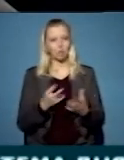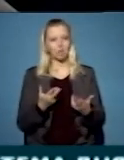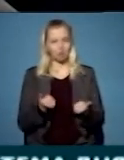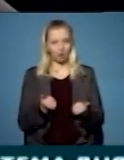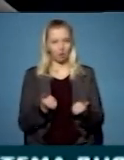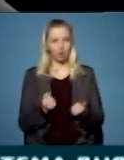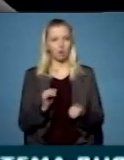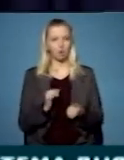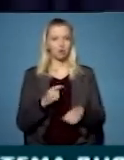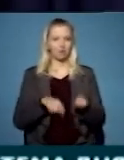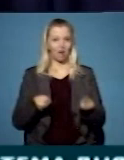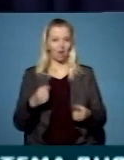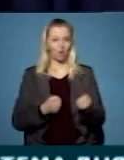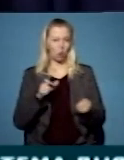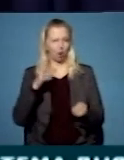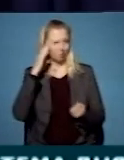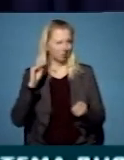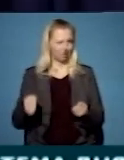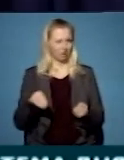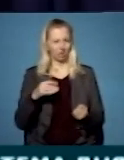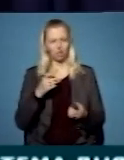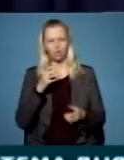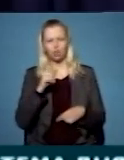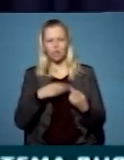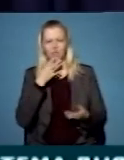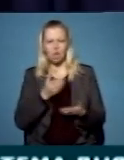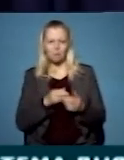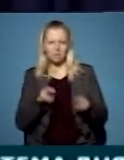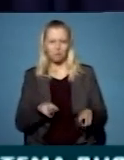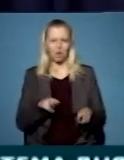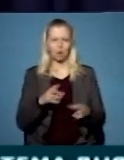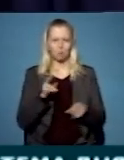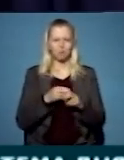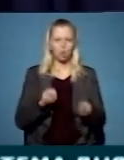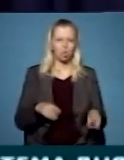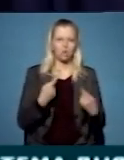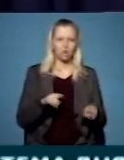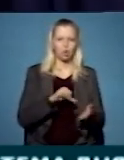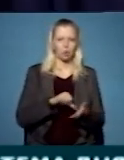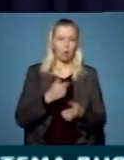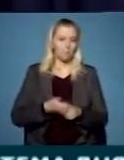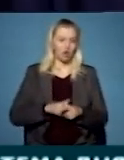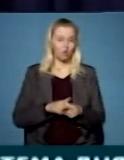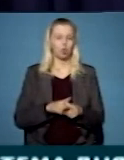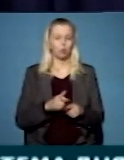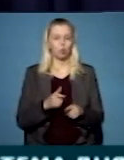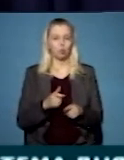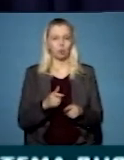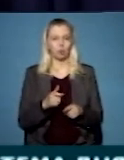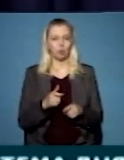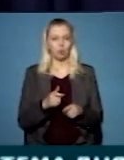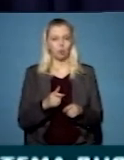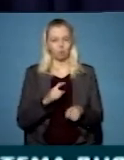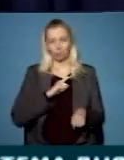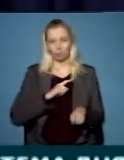От, і деякі водії, нехтуючись власною безпекою, безпекою інших учасників дорожнього руху, перевищують, допускають перевищення норм